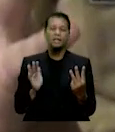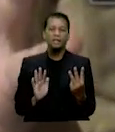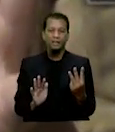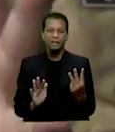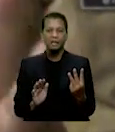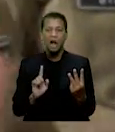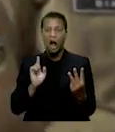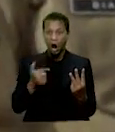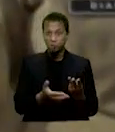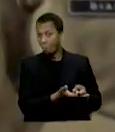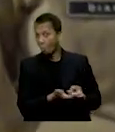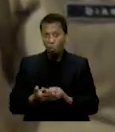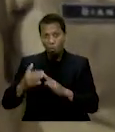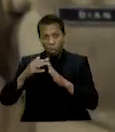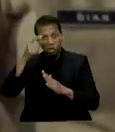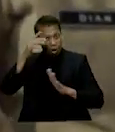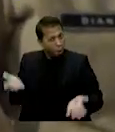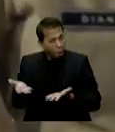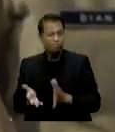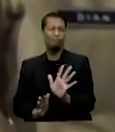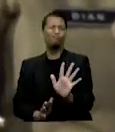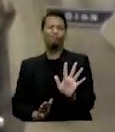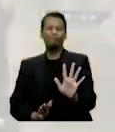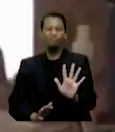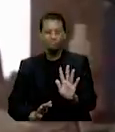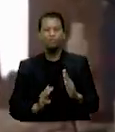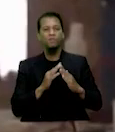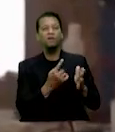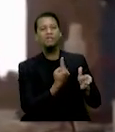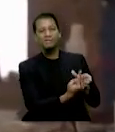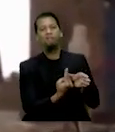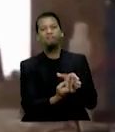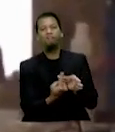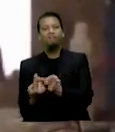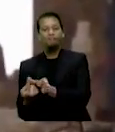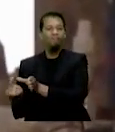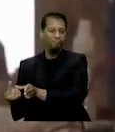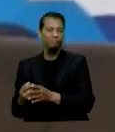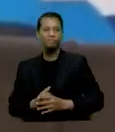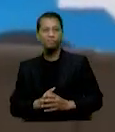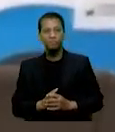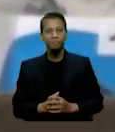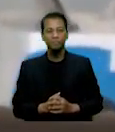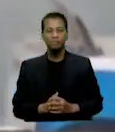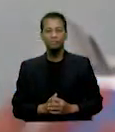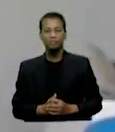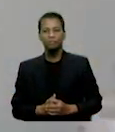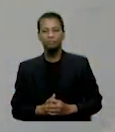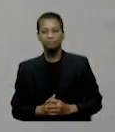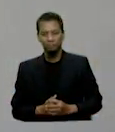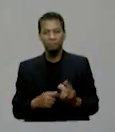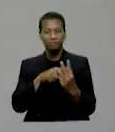hanya istirahat di rumah atau isolasi di dalam rumah. Seluruh pasien kini menjalani isolasi mandiri dan